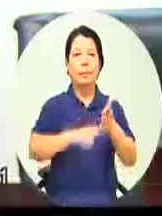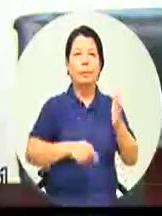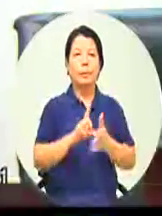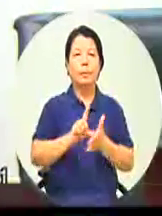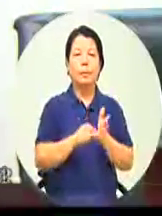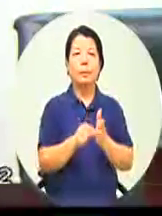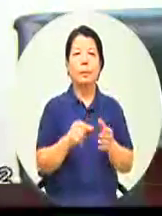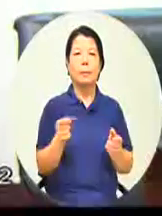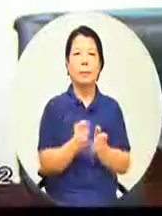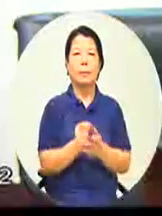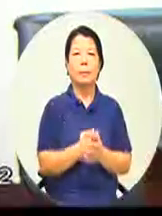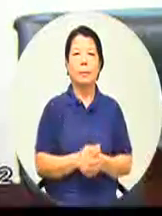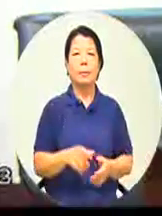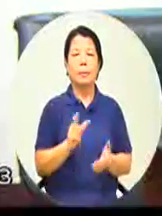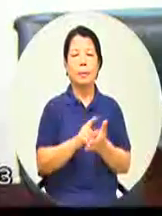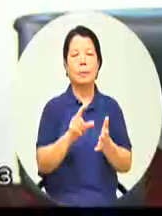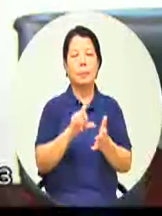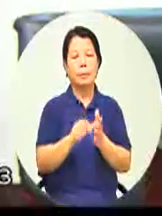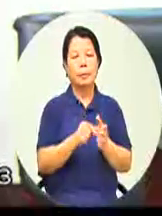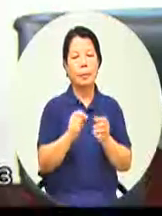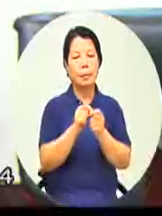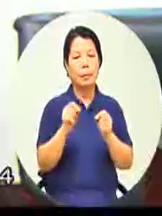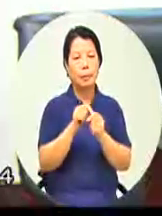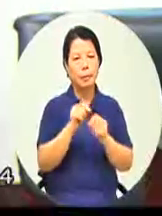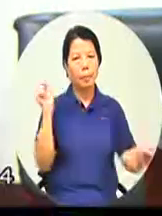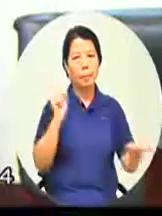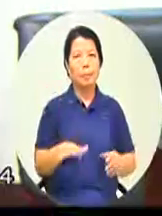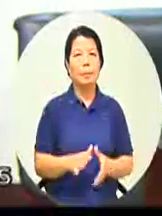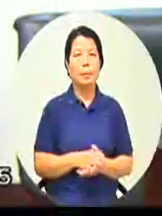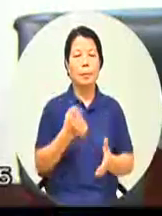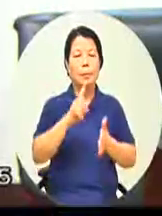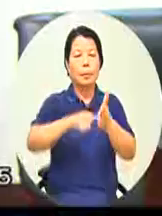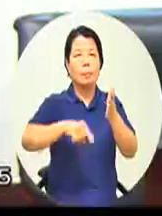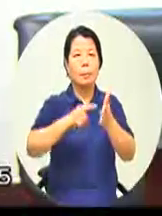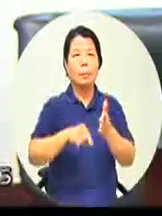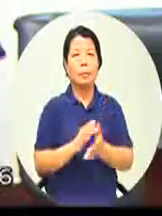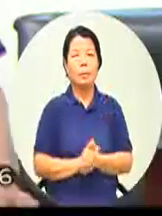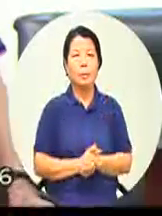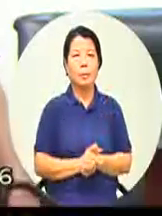间嘛无早啦吼，我简单